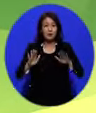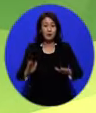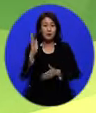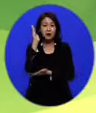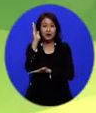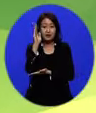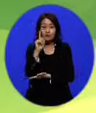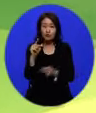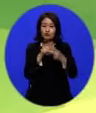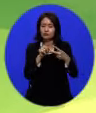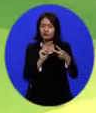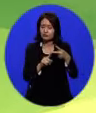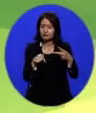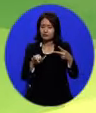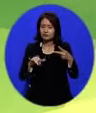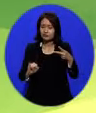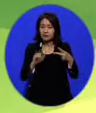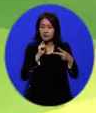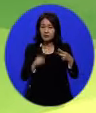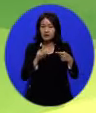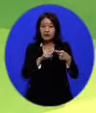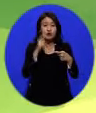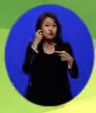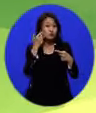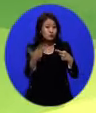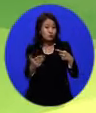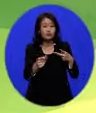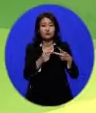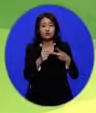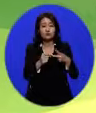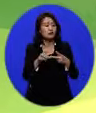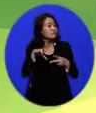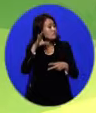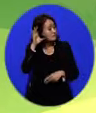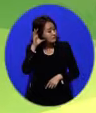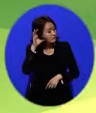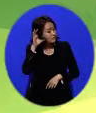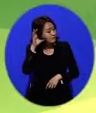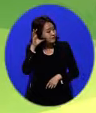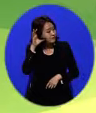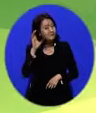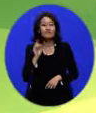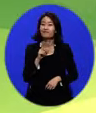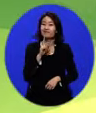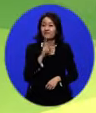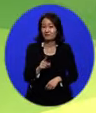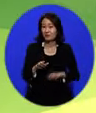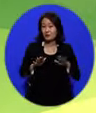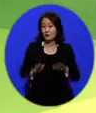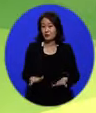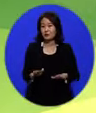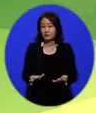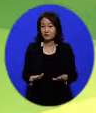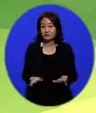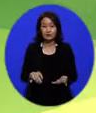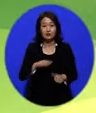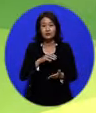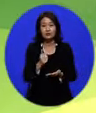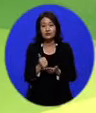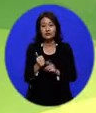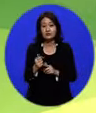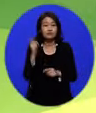강의하실 분은 두 가지를 우리한테 주실 건데, 첫 번째는 질문이고요. 두 번째는 경청이에요. 그래서 오늘 이 소장님이